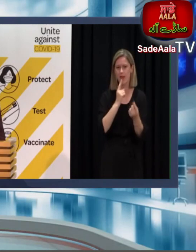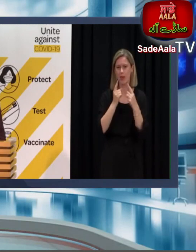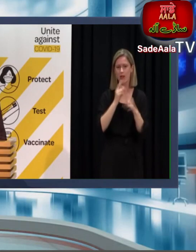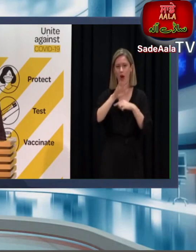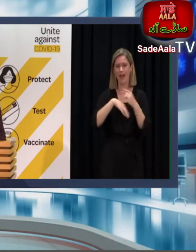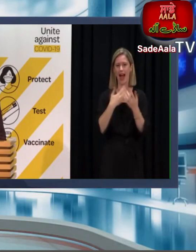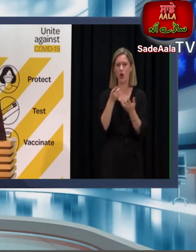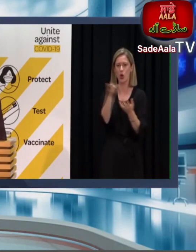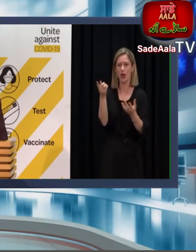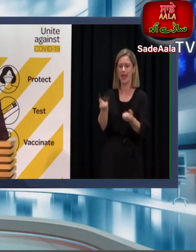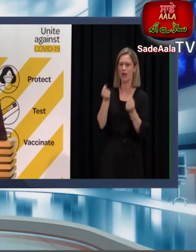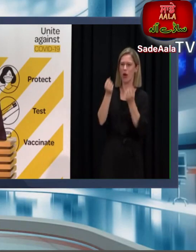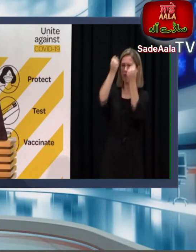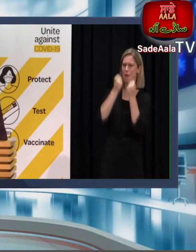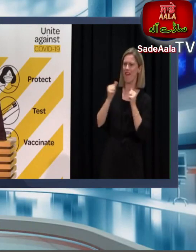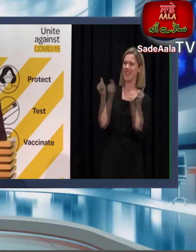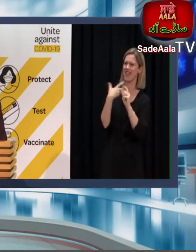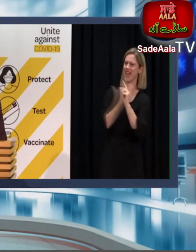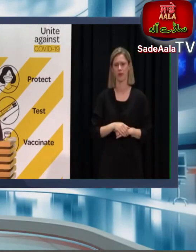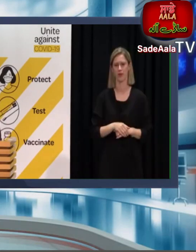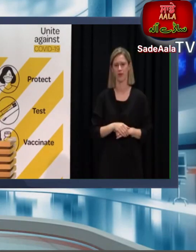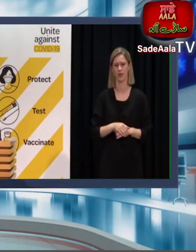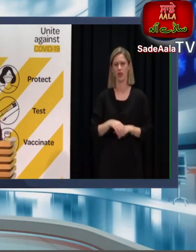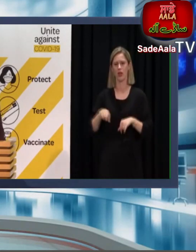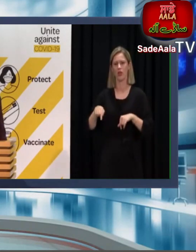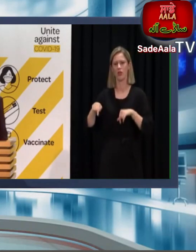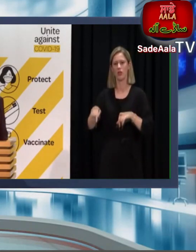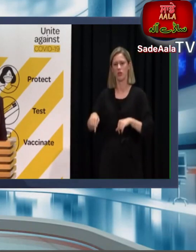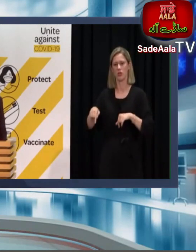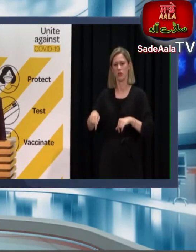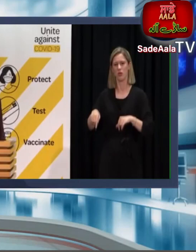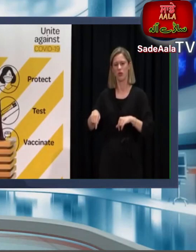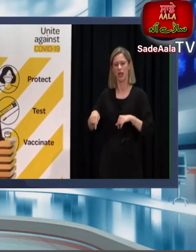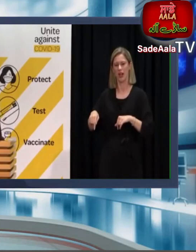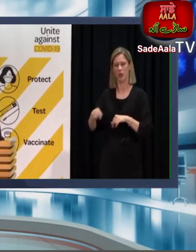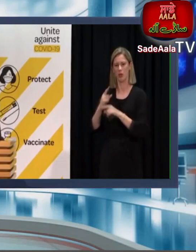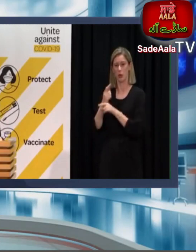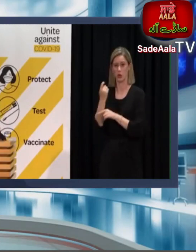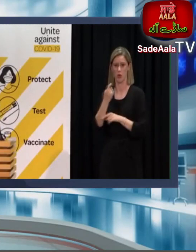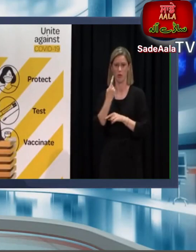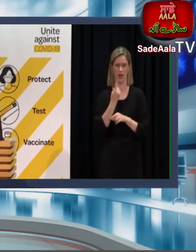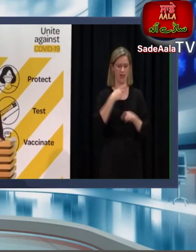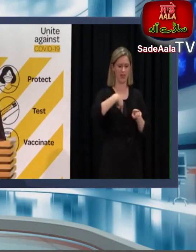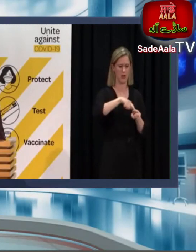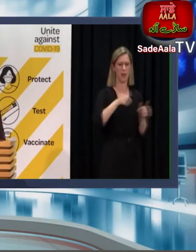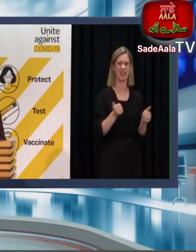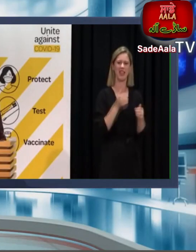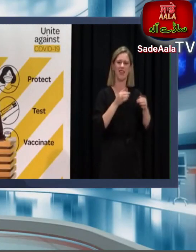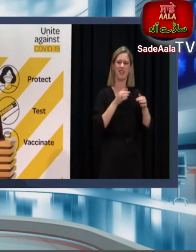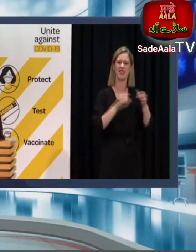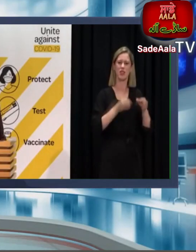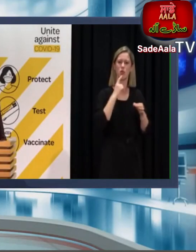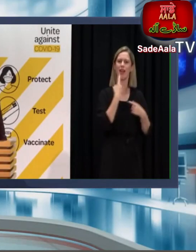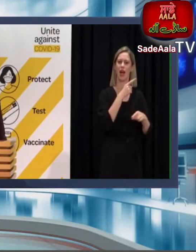3 ਟੈਂਪਰੇਰੀ ਕੀਤਾ ਗਿਆ ਸੀ ਕਿਉਂਕਿ ਹਜੇ ਵੀ ਕੋਵਿਡ-19 ਦੇ ਕੇਸਿਸ ਆ ਰਹੇ ਨੇ ਪਰ ਘੱਟ ਗਿਣਤੀ ਦੇ ਵਿੱਚ ਉਨ੍ਹਾਂ ਕਿਹਾ ਕਿ